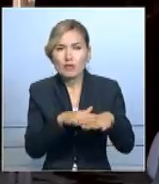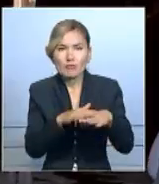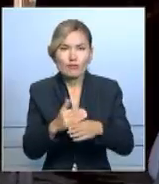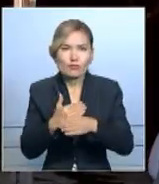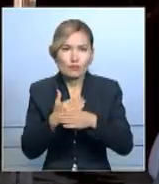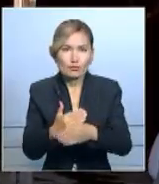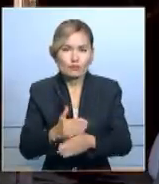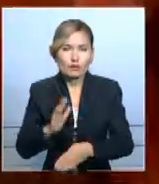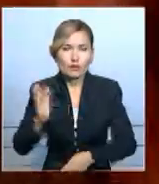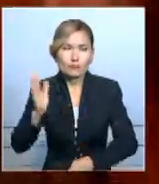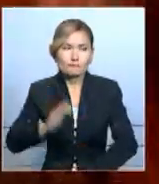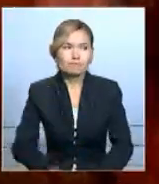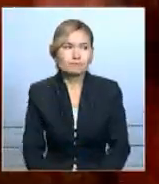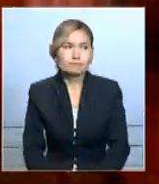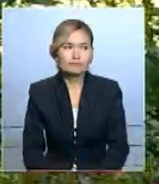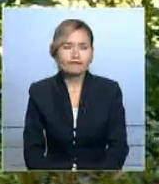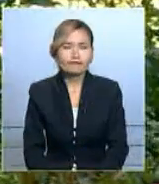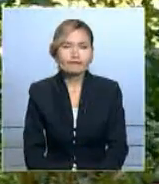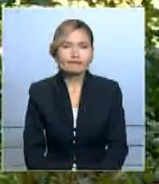көрсетіледі.